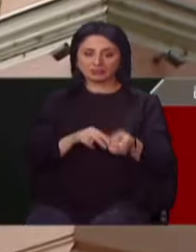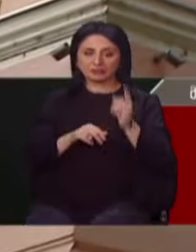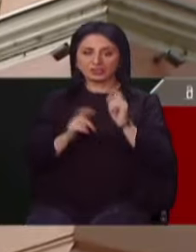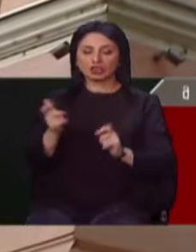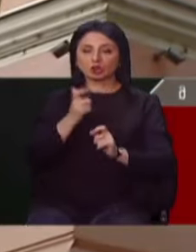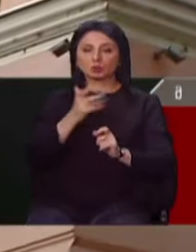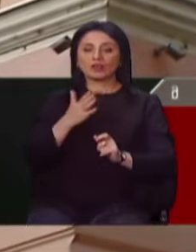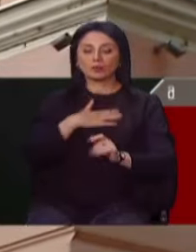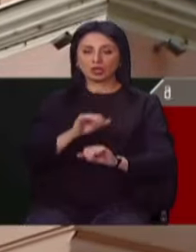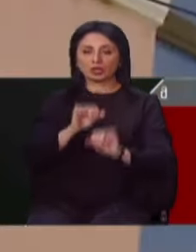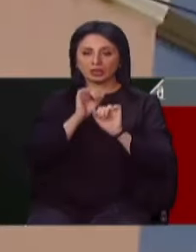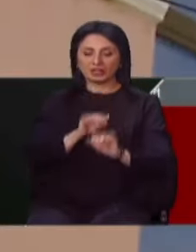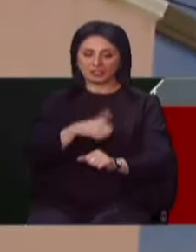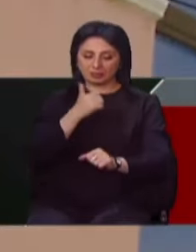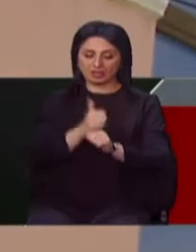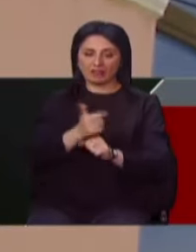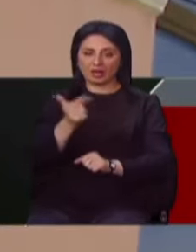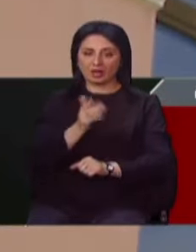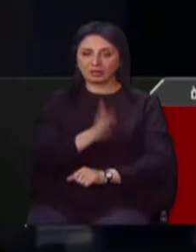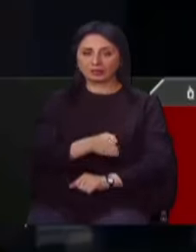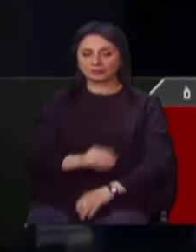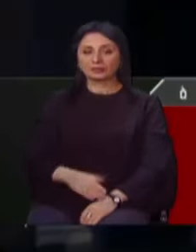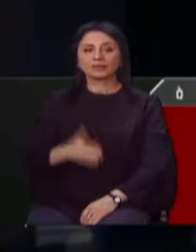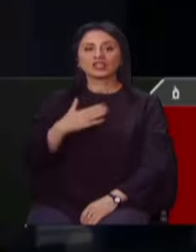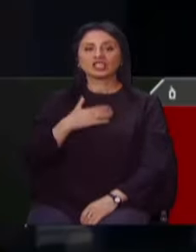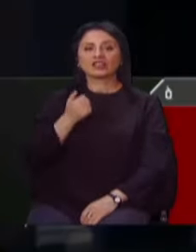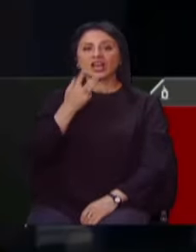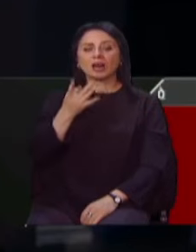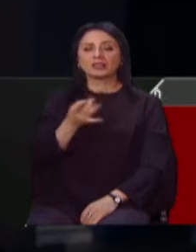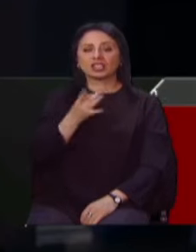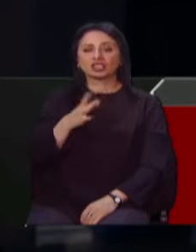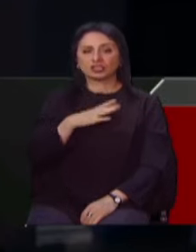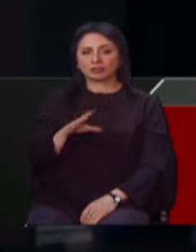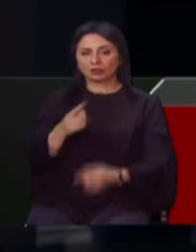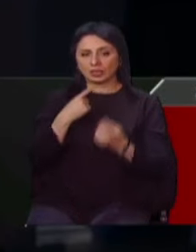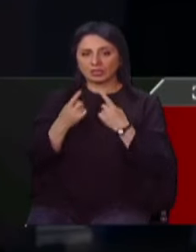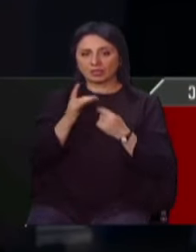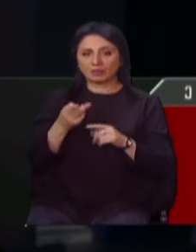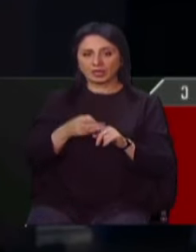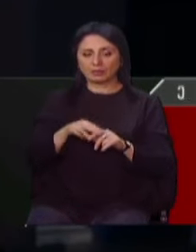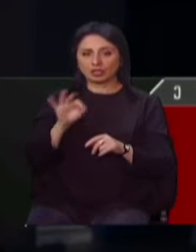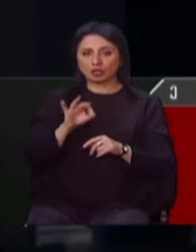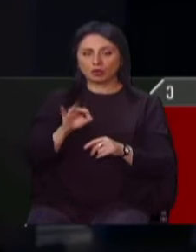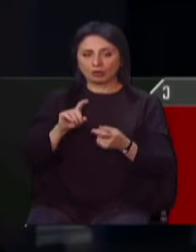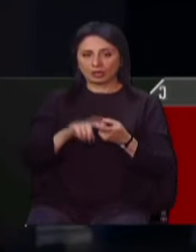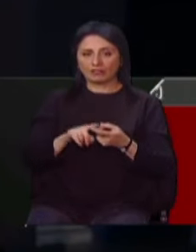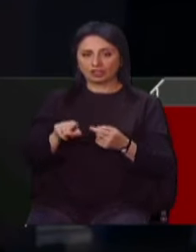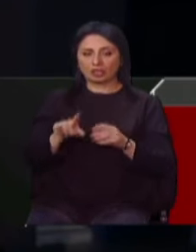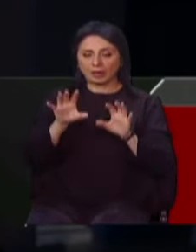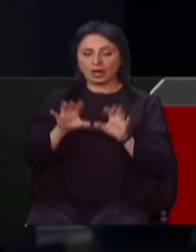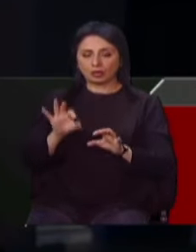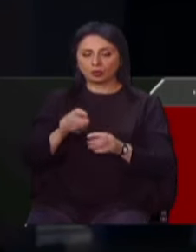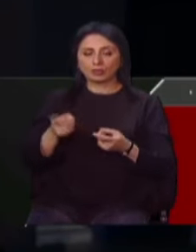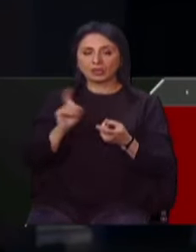ქვეყნის სუვერენიტეტის დაცვის მთავარი გარანტი უნდა გახდეს. ჩვენ რამდენჯერაც ჰქონდათ საუბარი იმასთან დაკავშირებით, რომ ამ